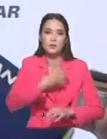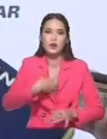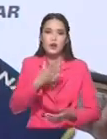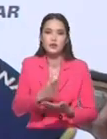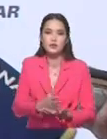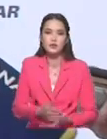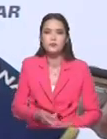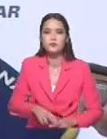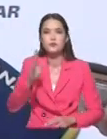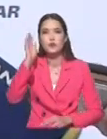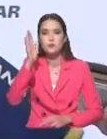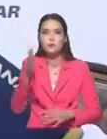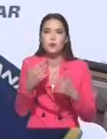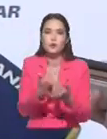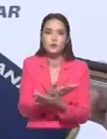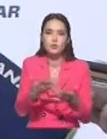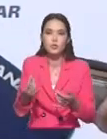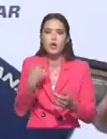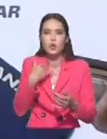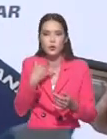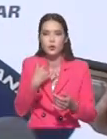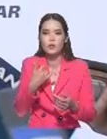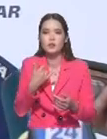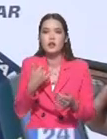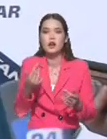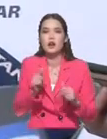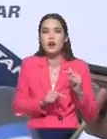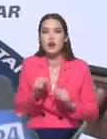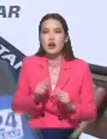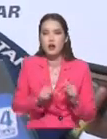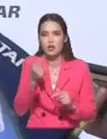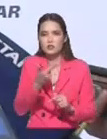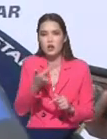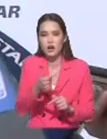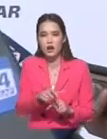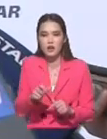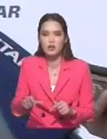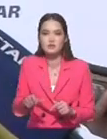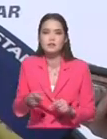2012 жылы Лондон олимпиадасына біздер осы қандастарымыз арқылы осы